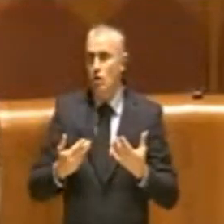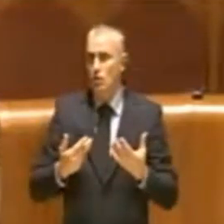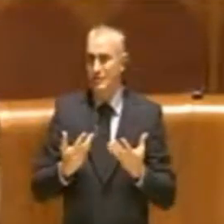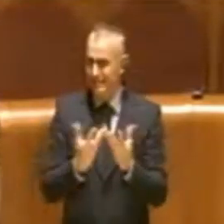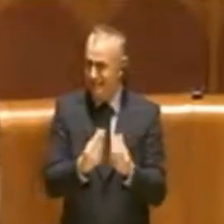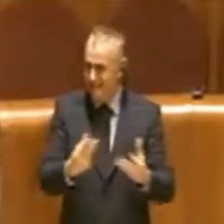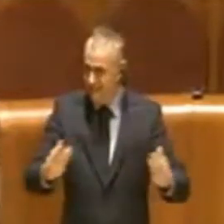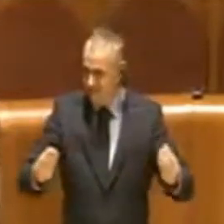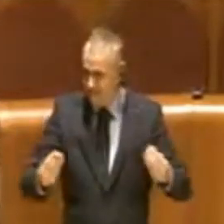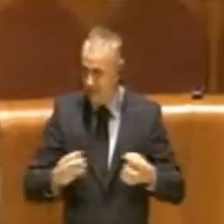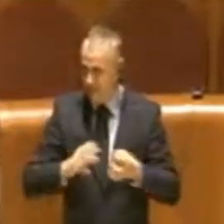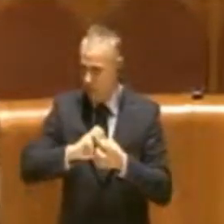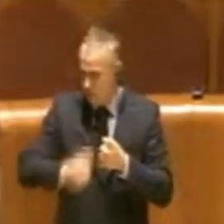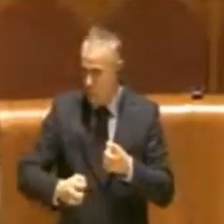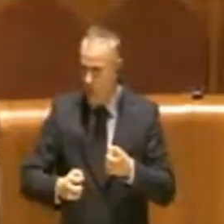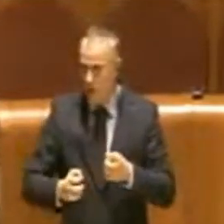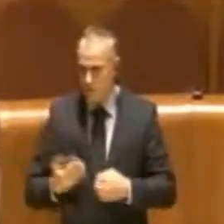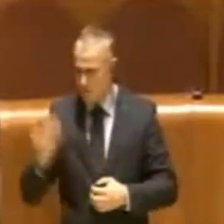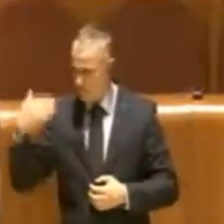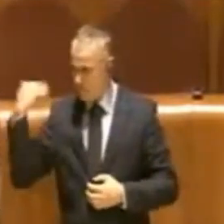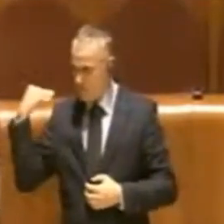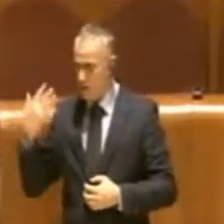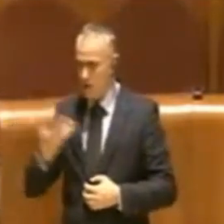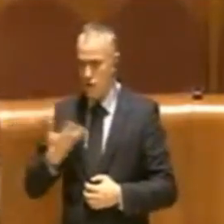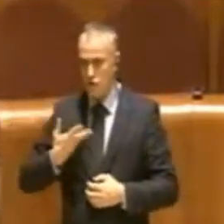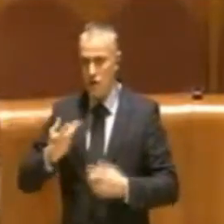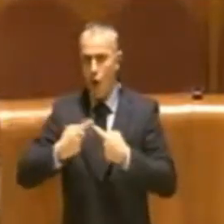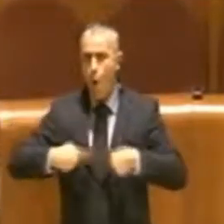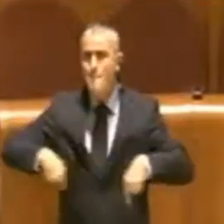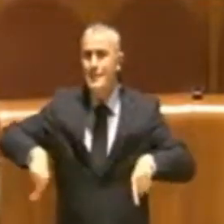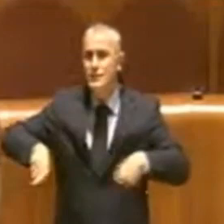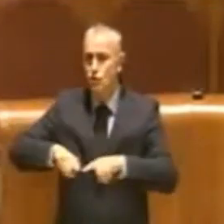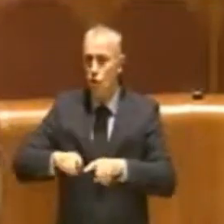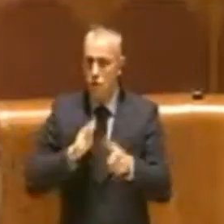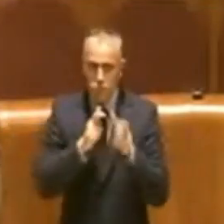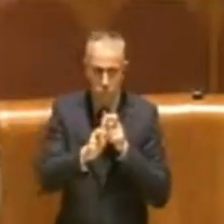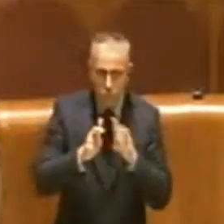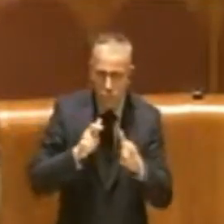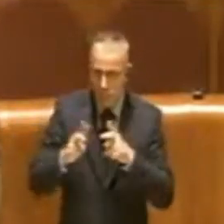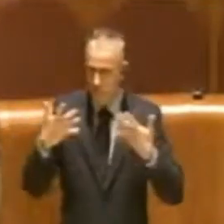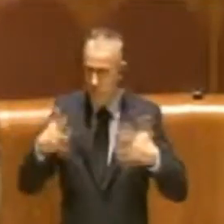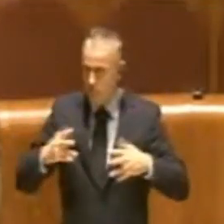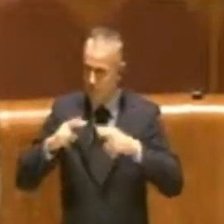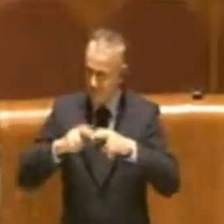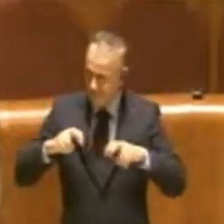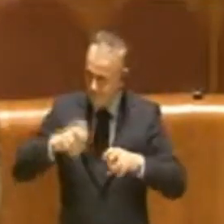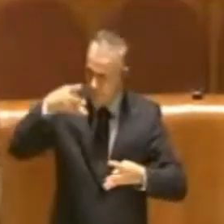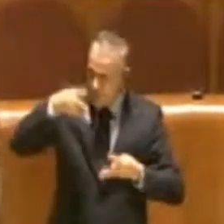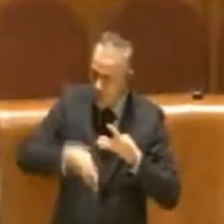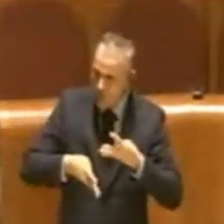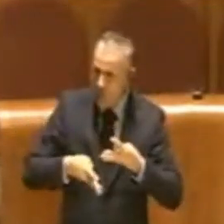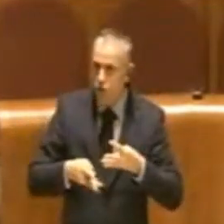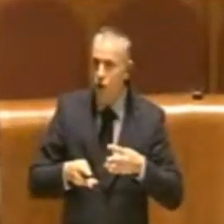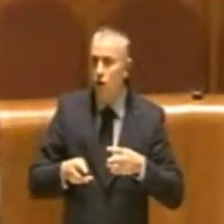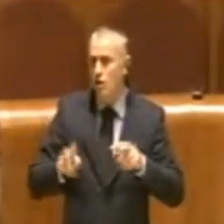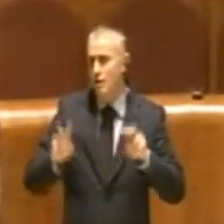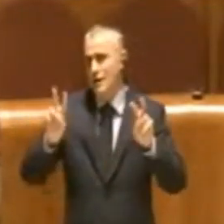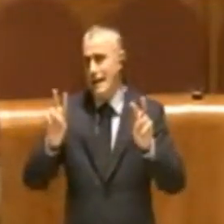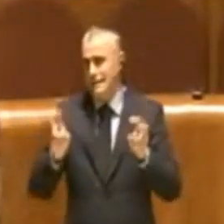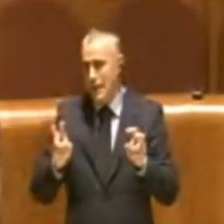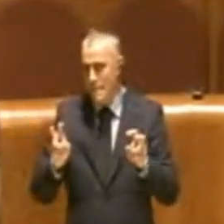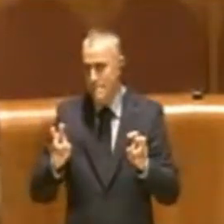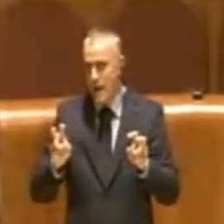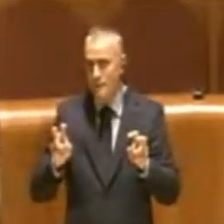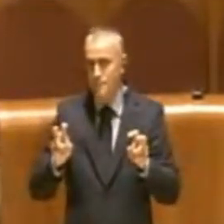complesso. Su questo c'era stata una seduta di commissione dove abbiamo approfondito il tema